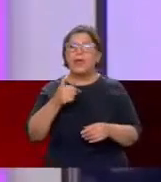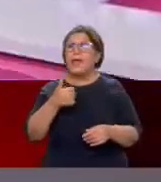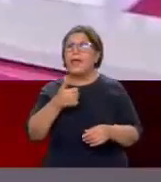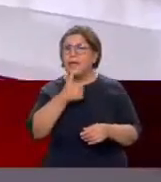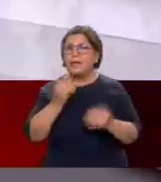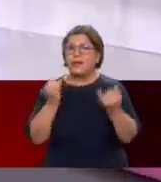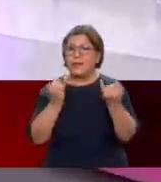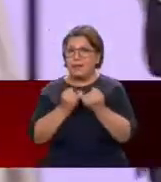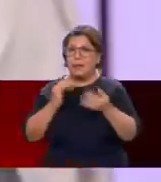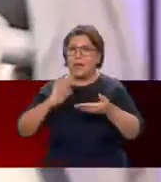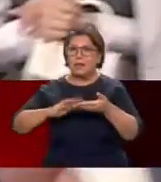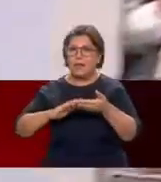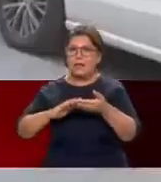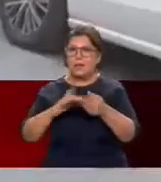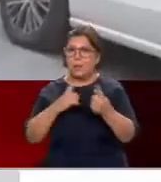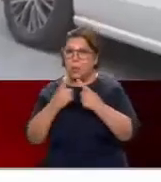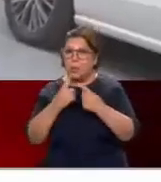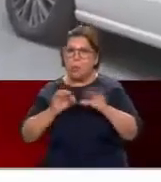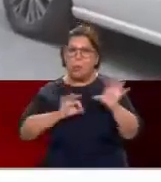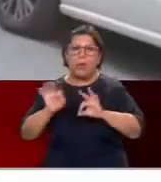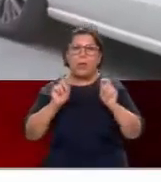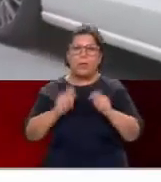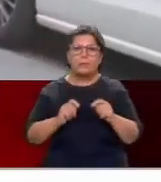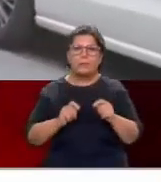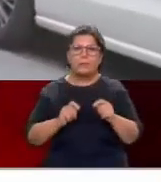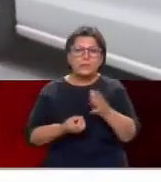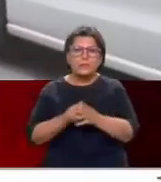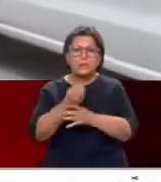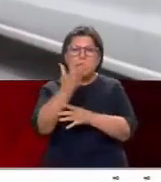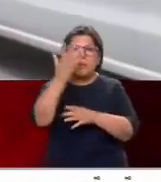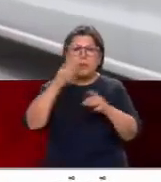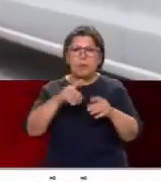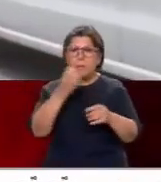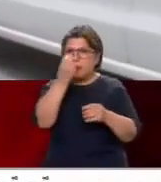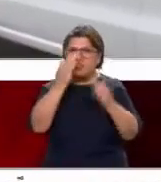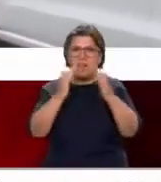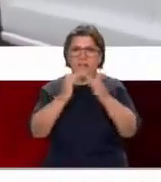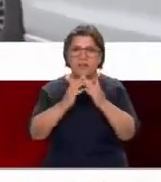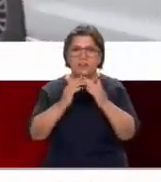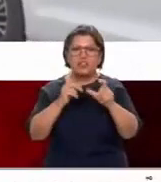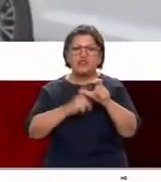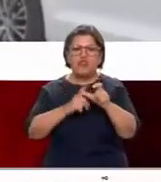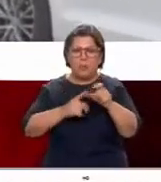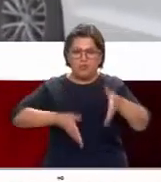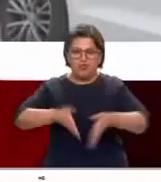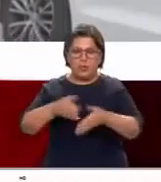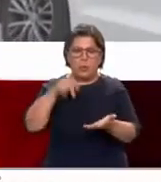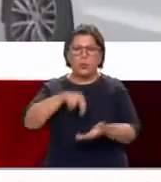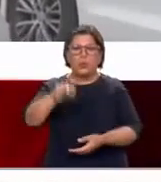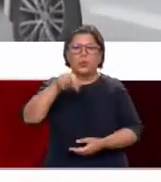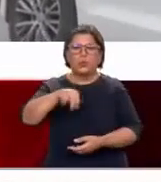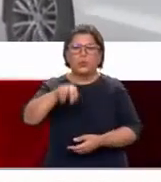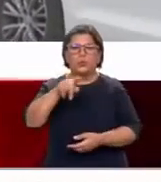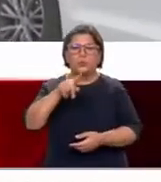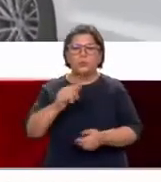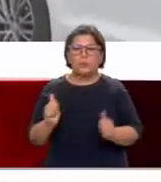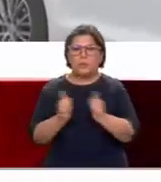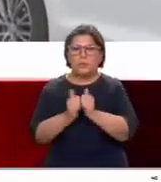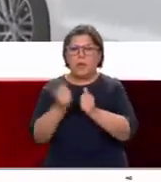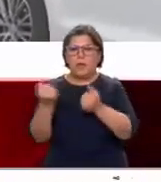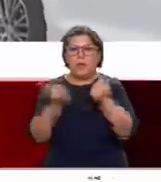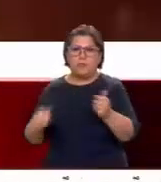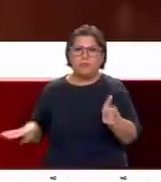kardeşi ve arkadaşlarıyla plan yaptı. Genç kadın sabaha karşı burada Bahçeli Evler'de Çamlık Caddesi'nde yürüyordu. O sırada yanına bir